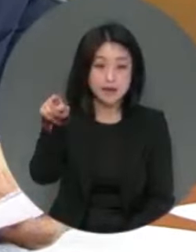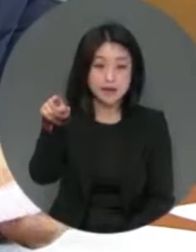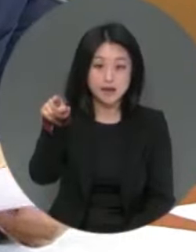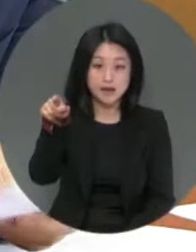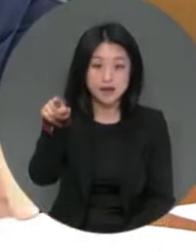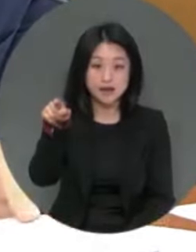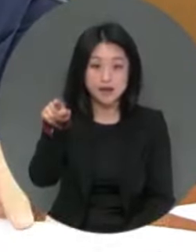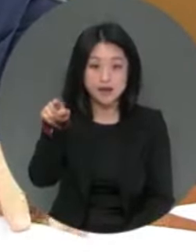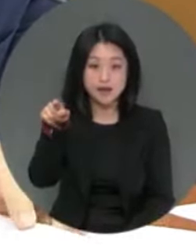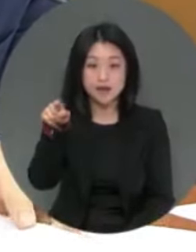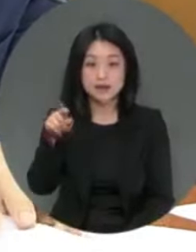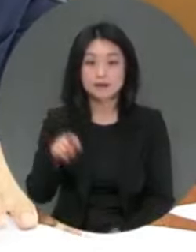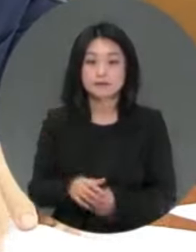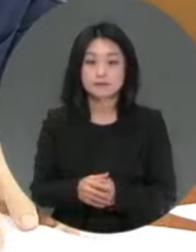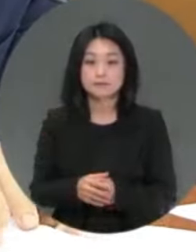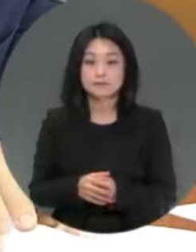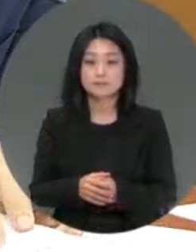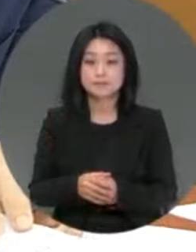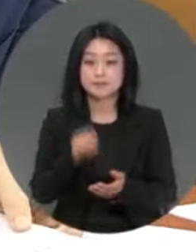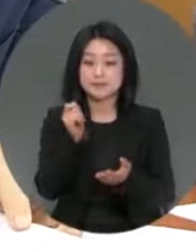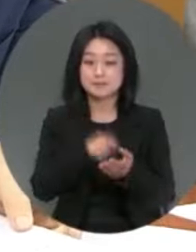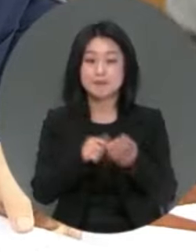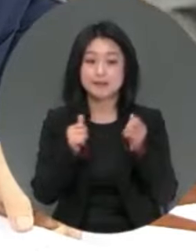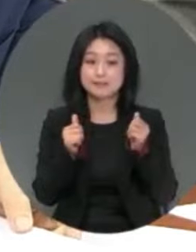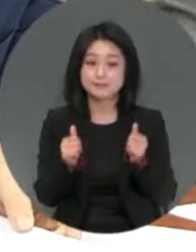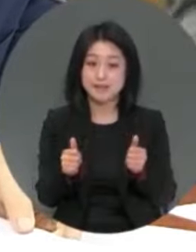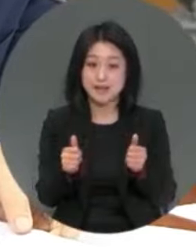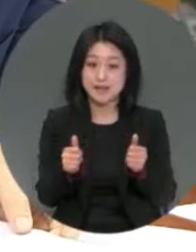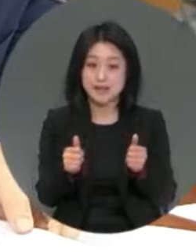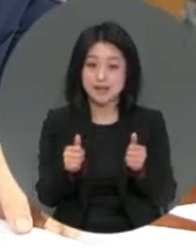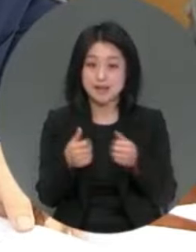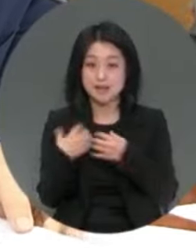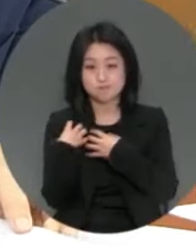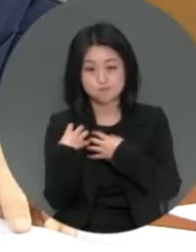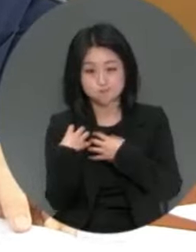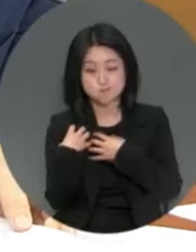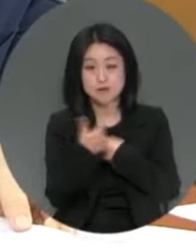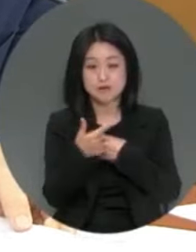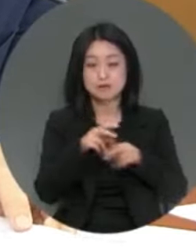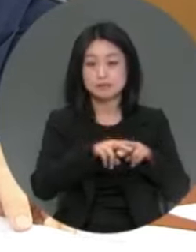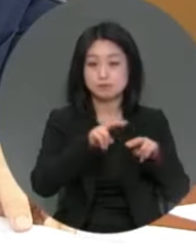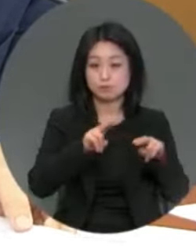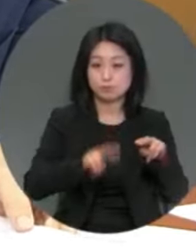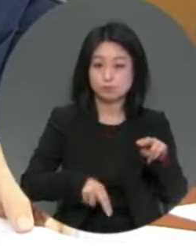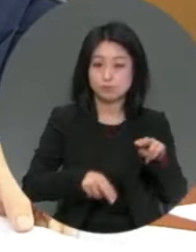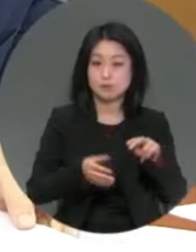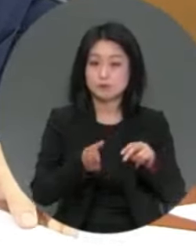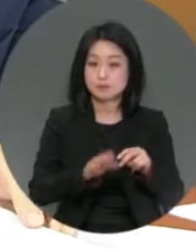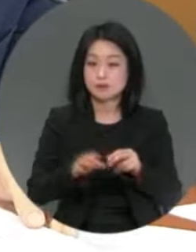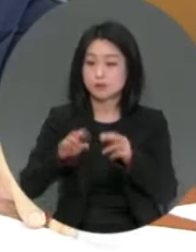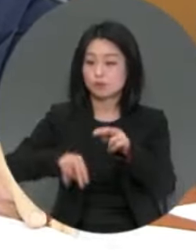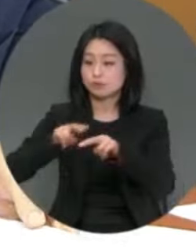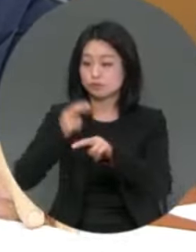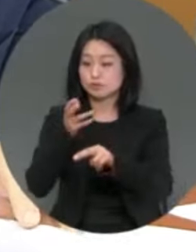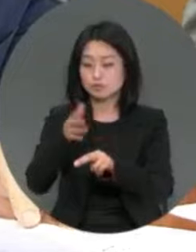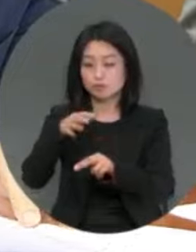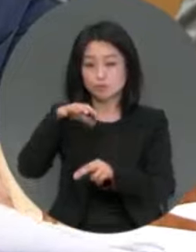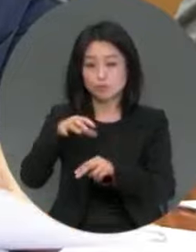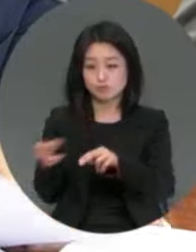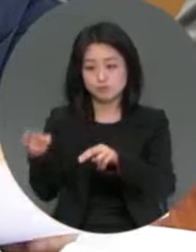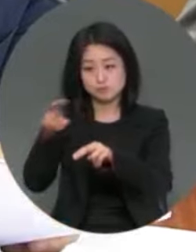위원님의 기본적인 생각에는 동의합니다. 판사도 우리 중압감 느껴서 못했다고 하시는데 공수처장은 제대로 하실